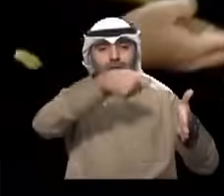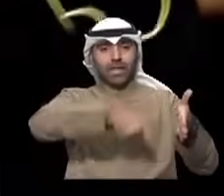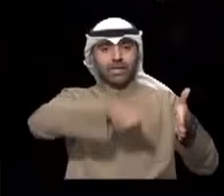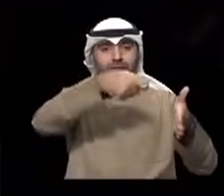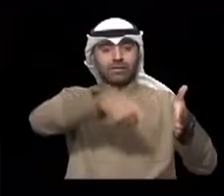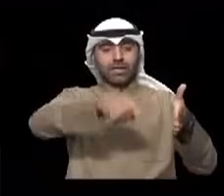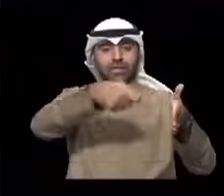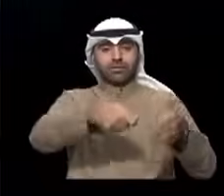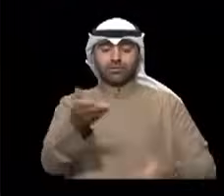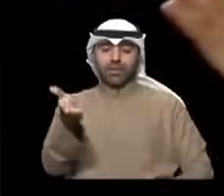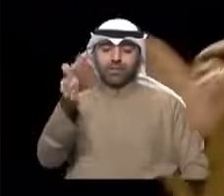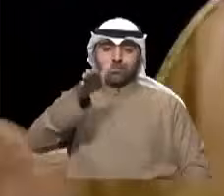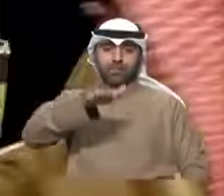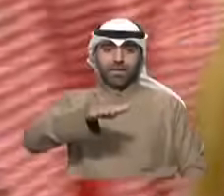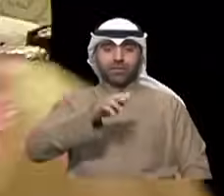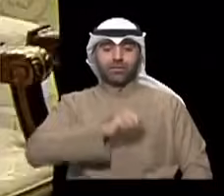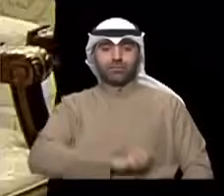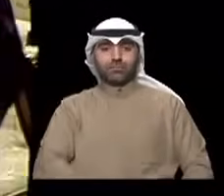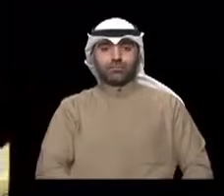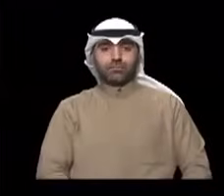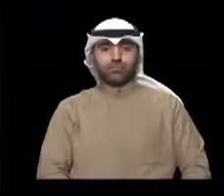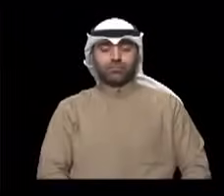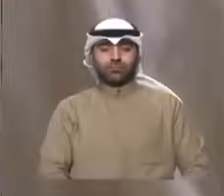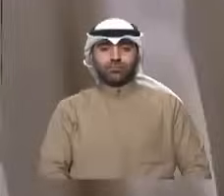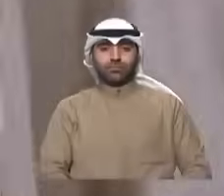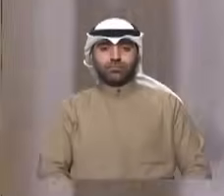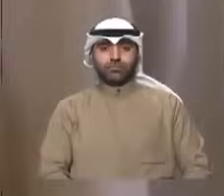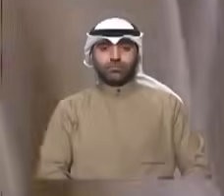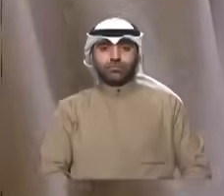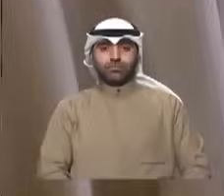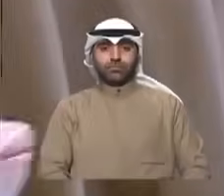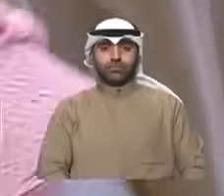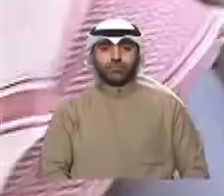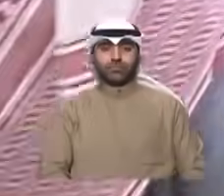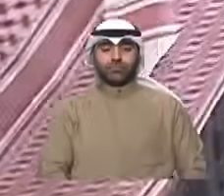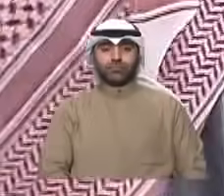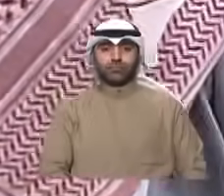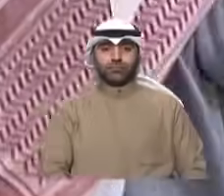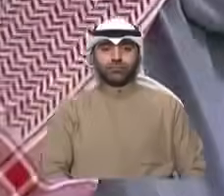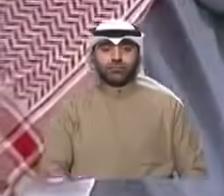الراحل طيب الله ثراه